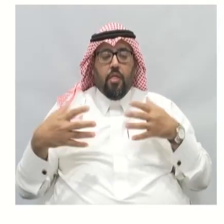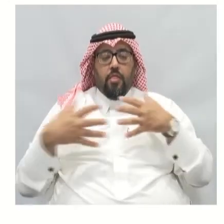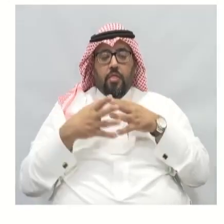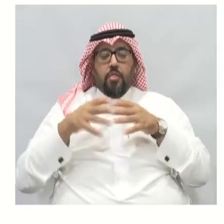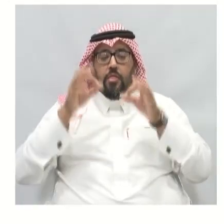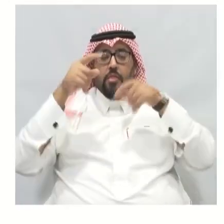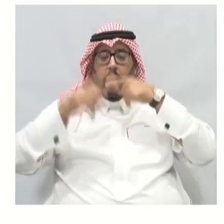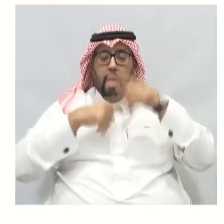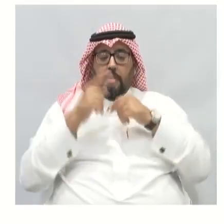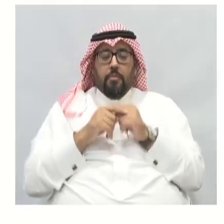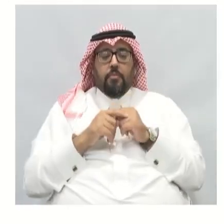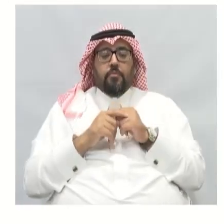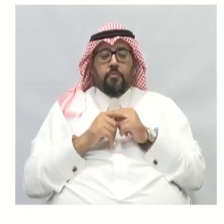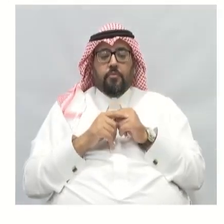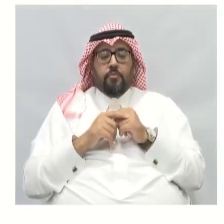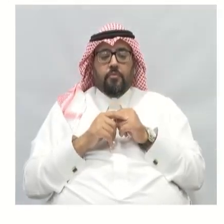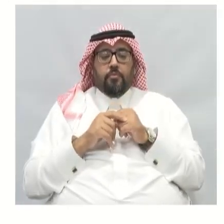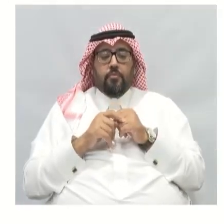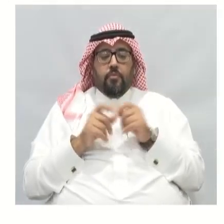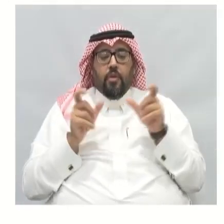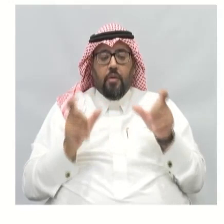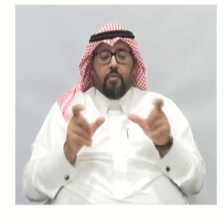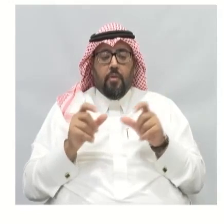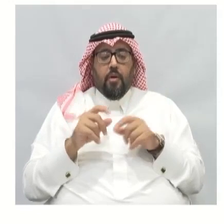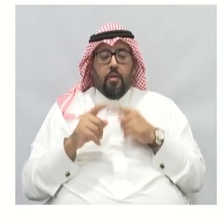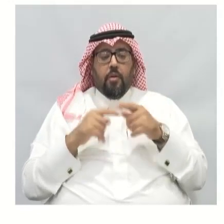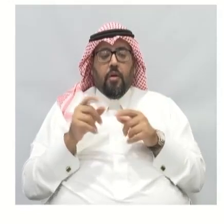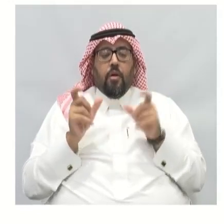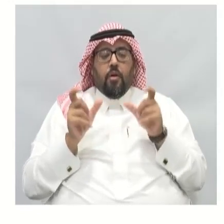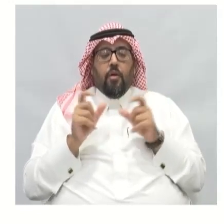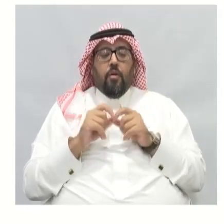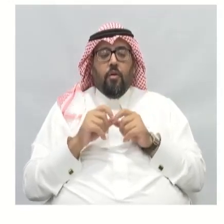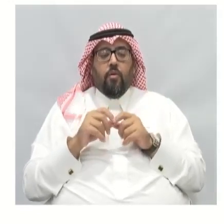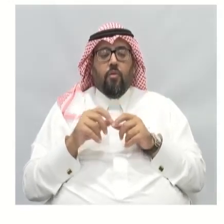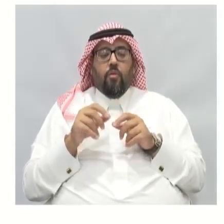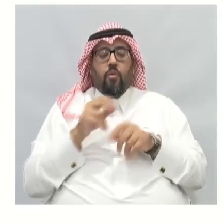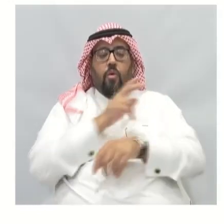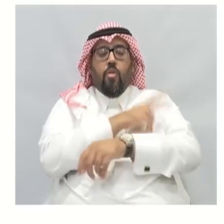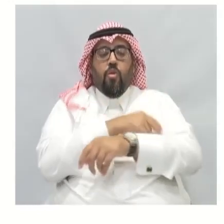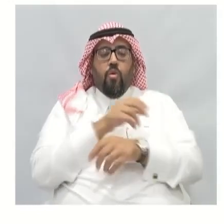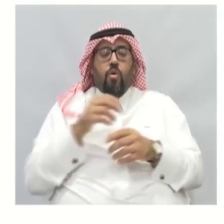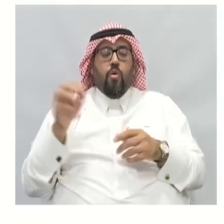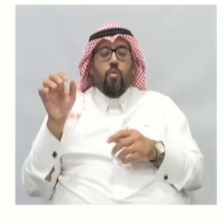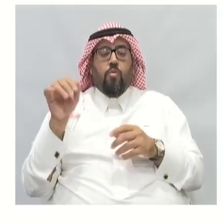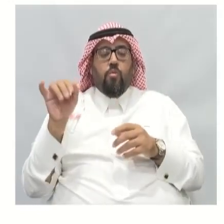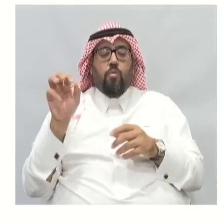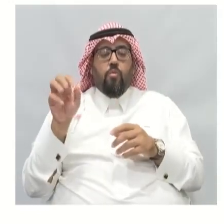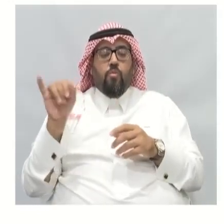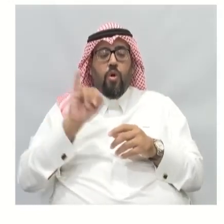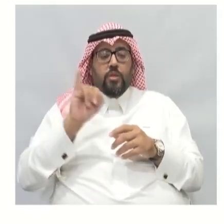دائما في ملس الامم مجلس الامن التابع لمم المتحده وعضوا مؤسسا في